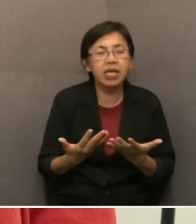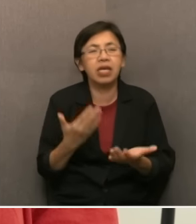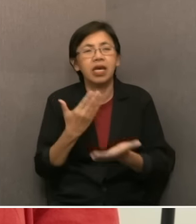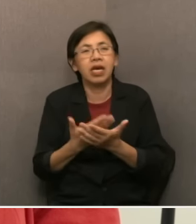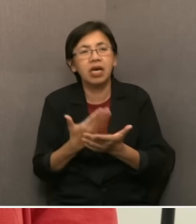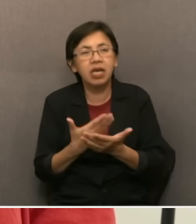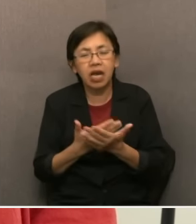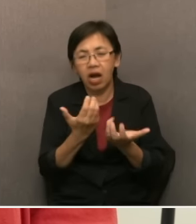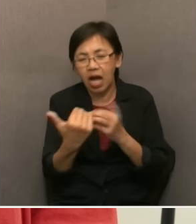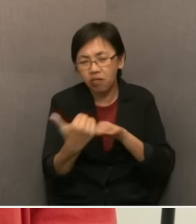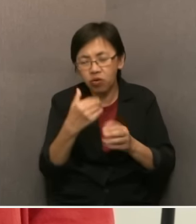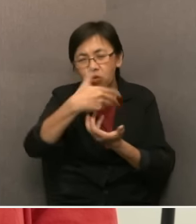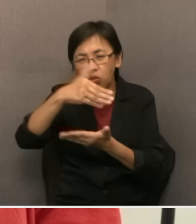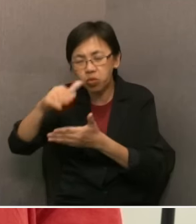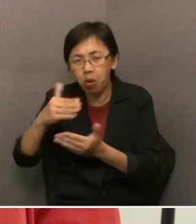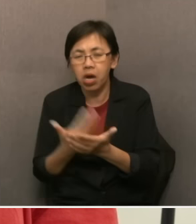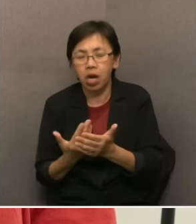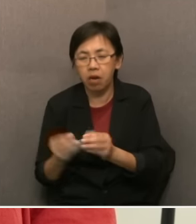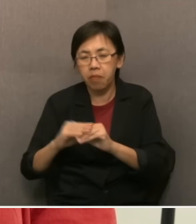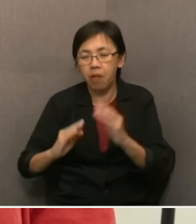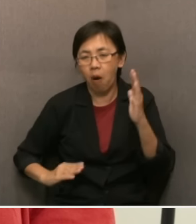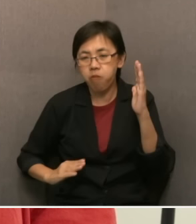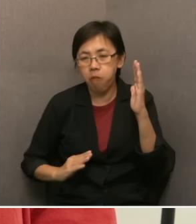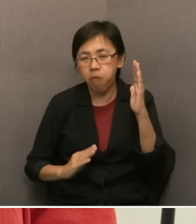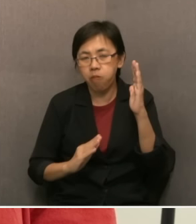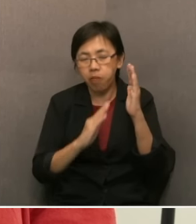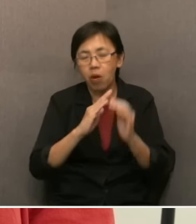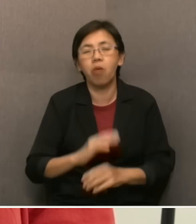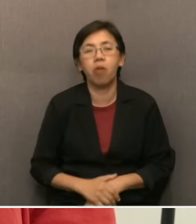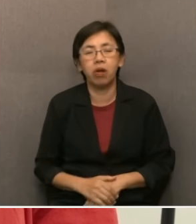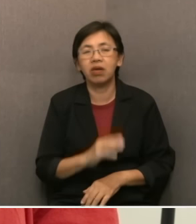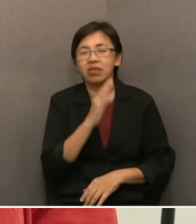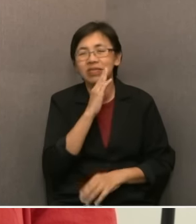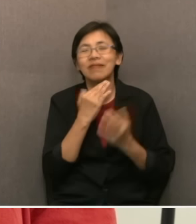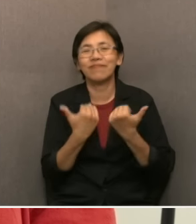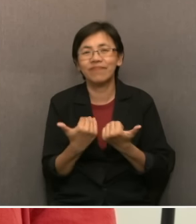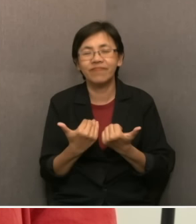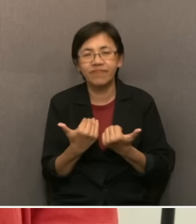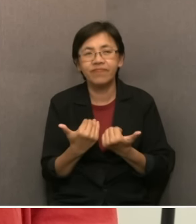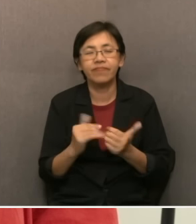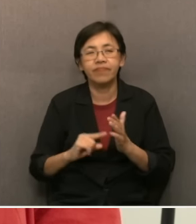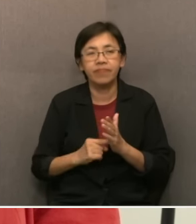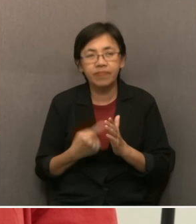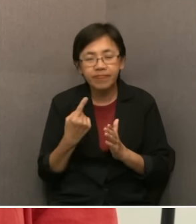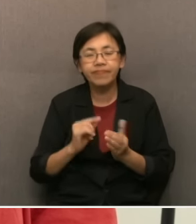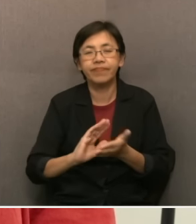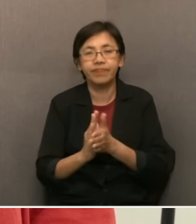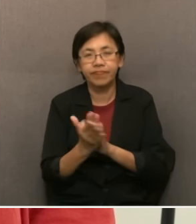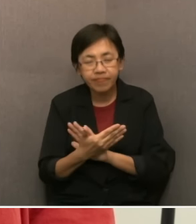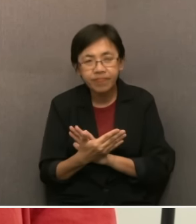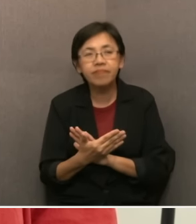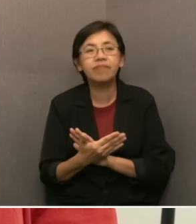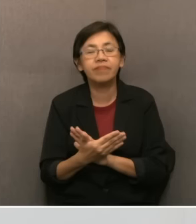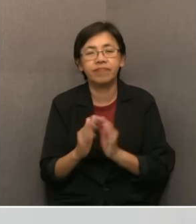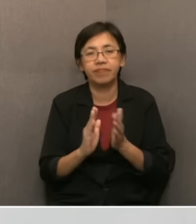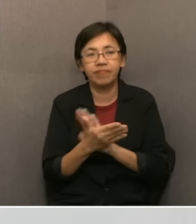โลจิสติกทั้งหลายอ่ะมันพุ่งขึ้นสูงมากๆแต่ทีนี้เราจะเห็นว่าในระยะหลังๆเนี่ยมีการเริ่มปรับตัวในหลายๆรูป